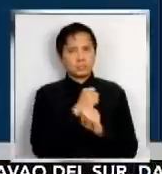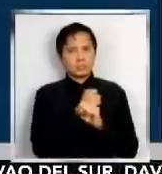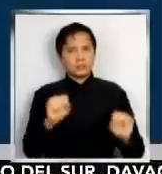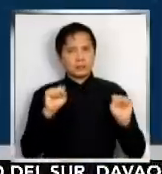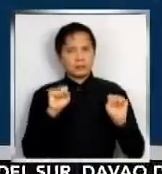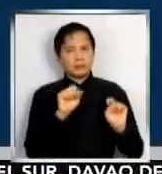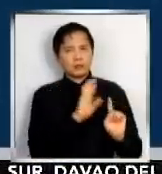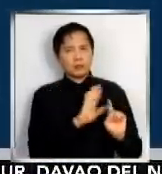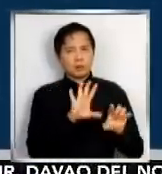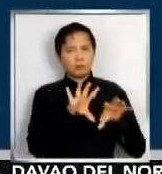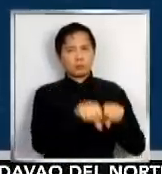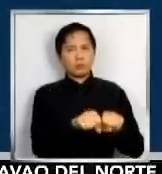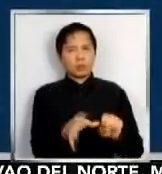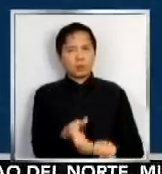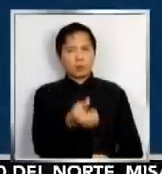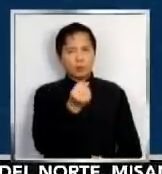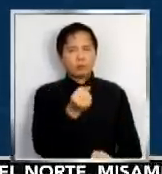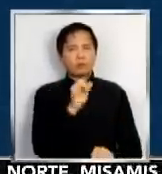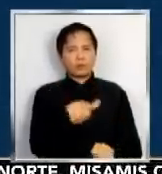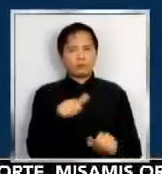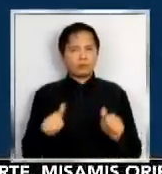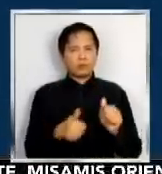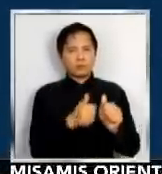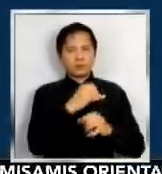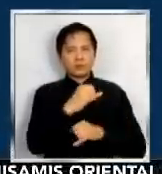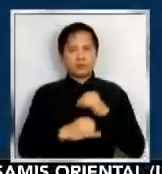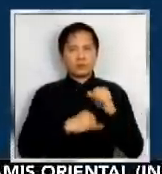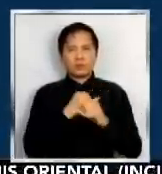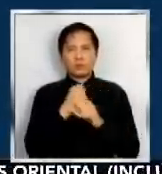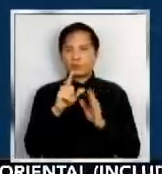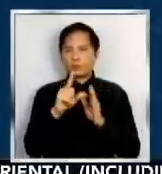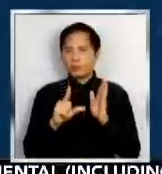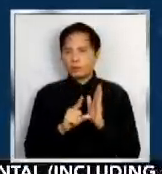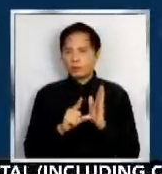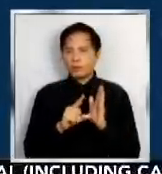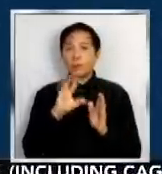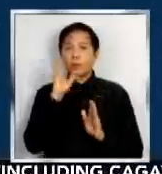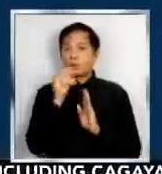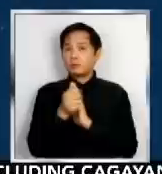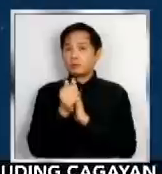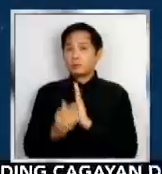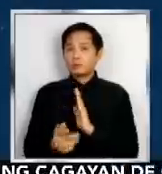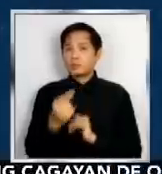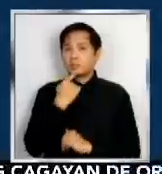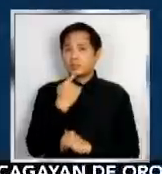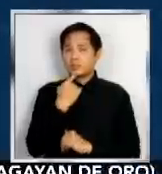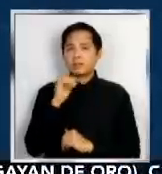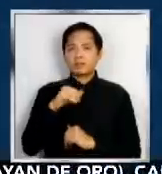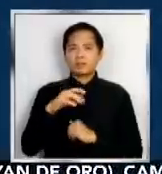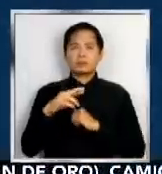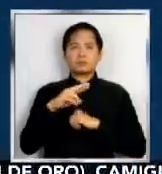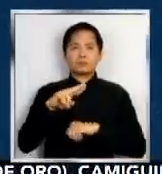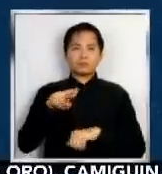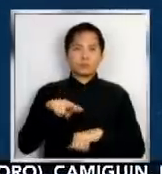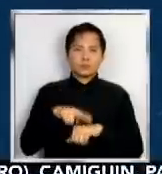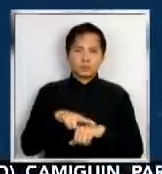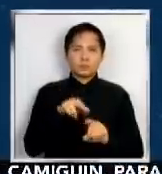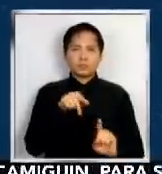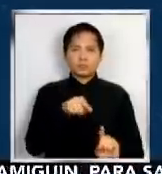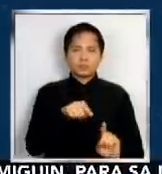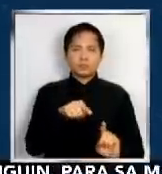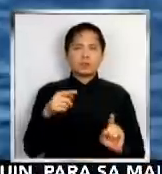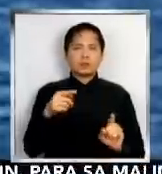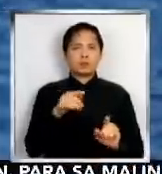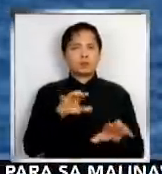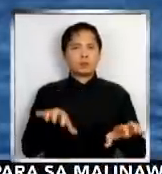international law. Ayon sa maritime law expert, banta sa stability at seguridad sa rehiyon ang kilos ng China sa Zamora at Julian Felipe